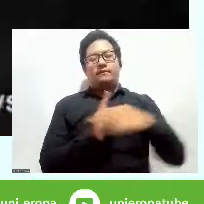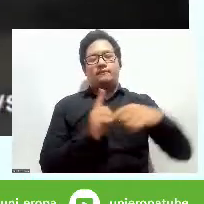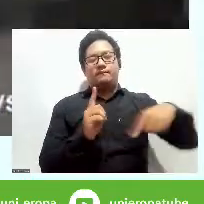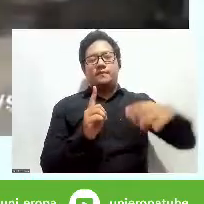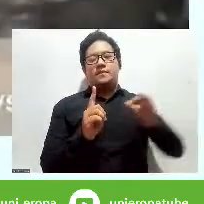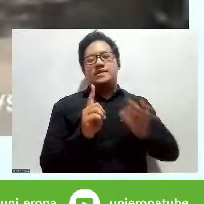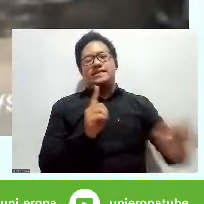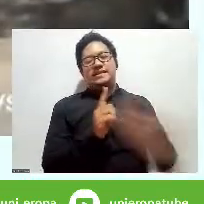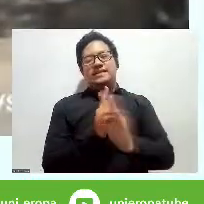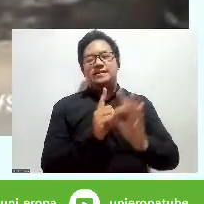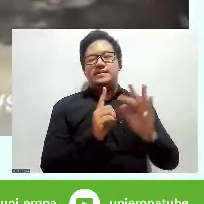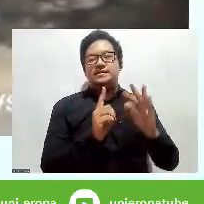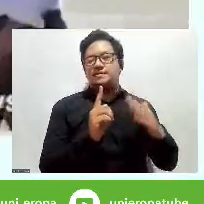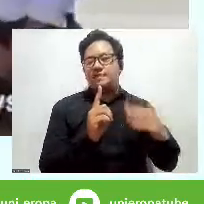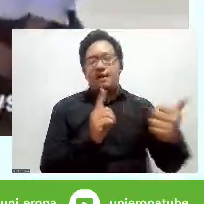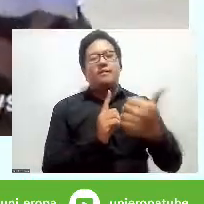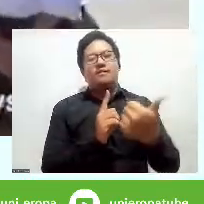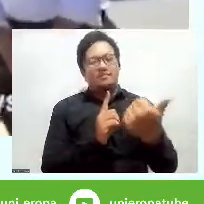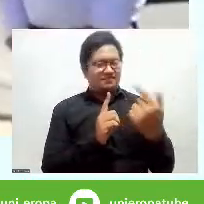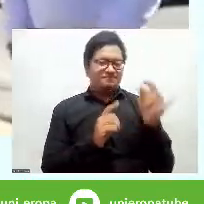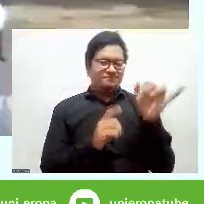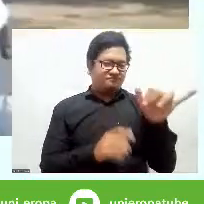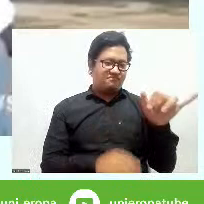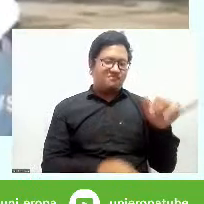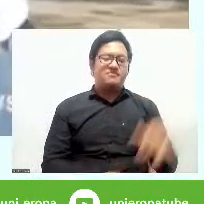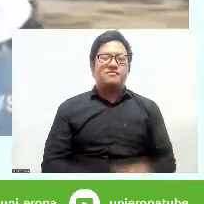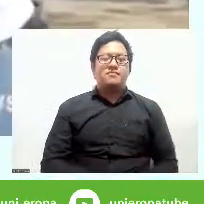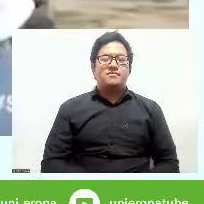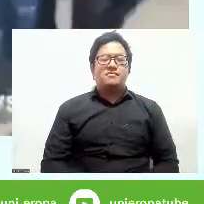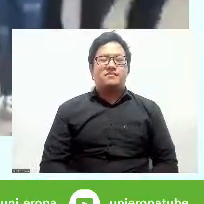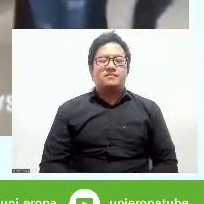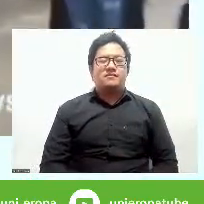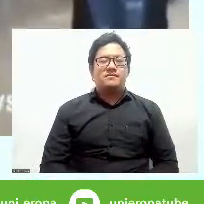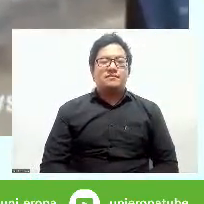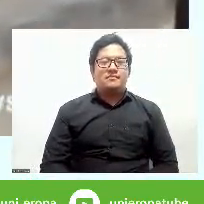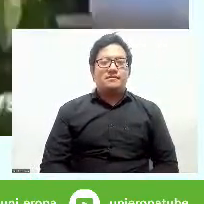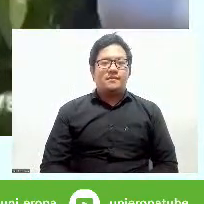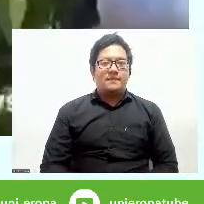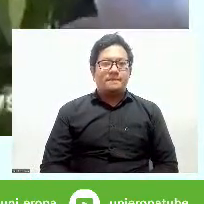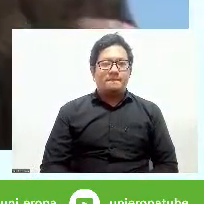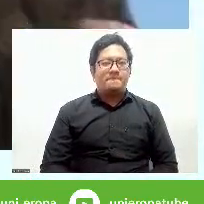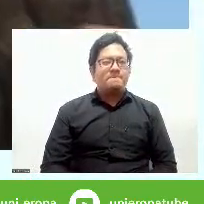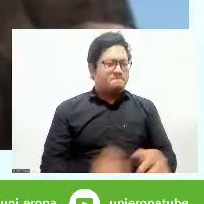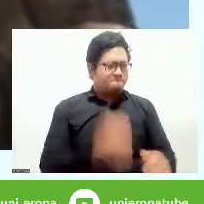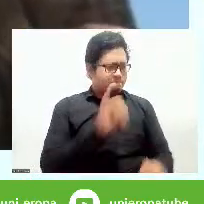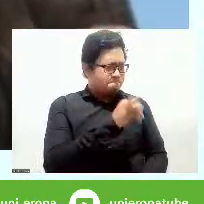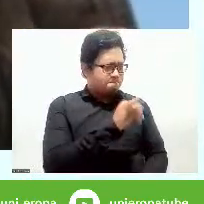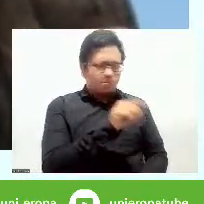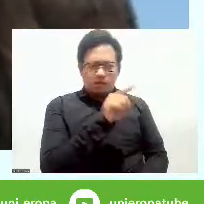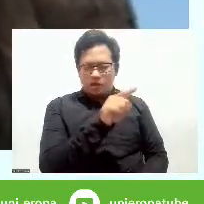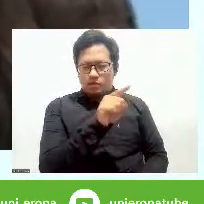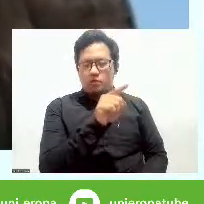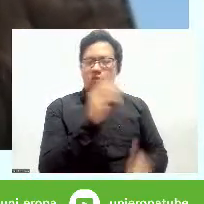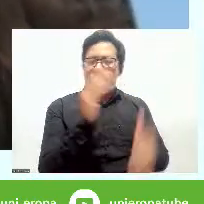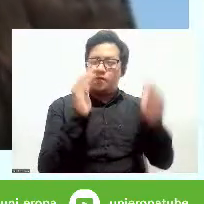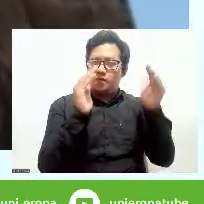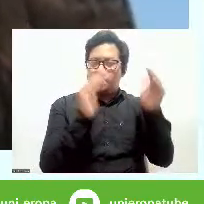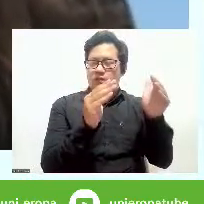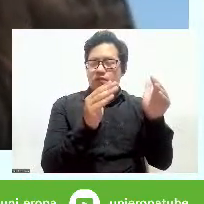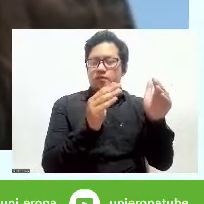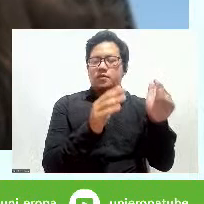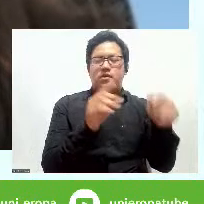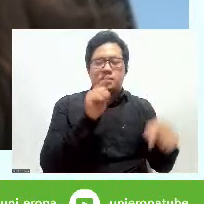baik baik-baik itu itu konser yang paling sederhana dan tadi juga background Story nya seperti itu temen-temen